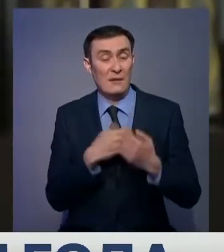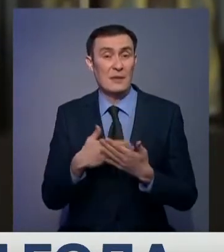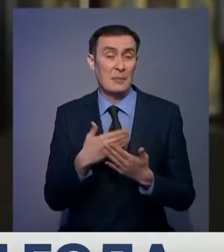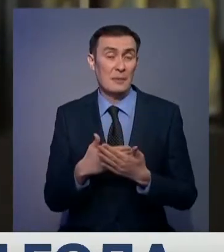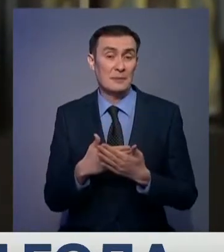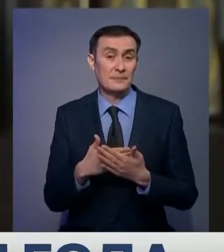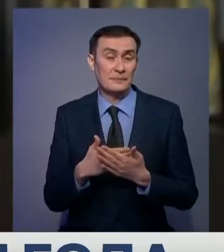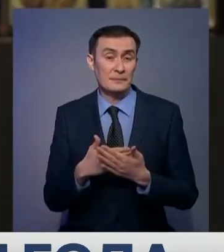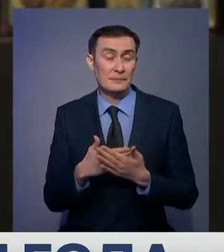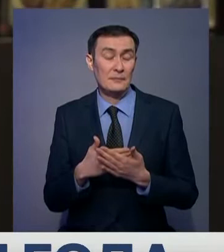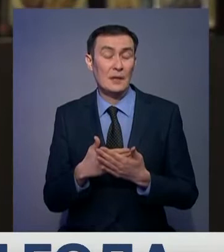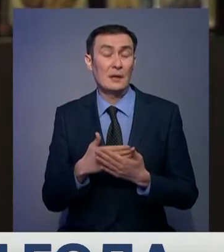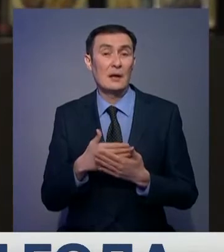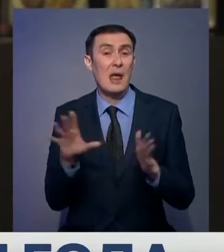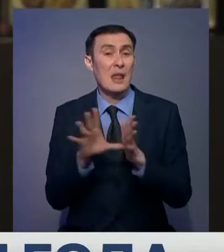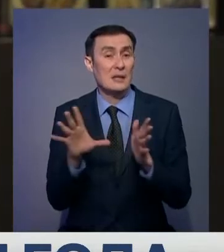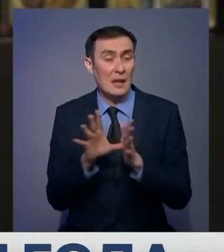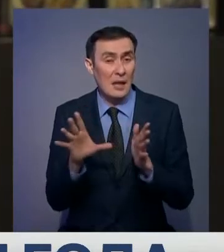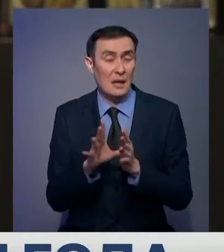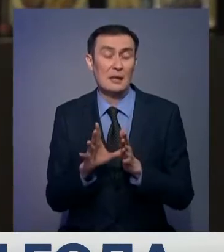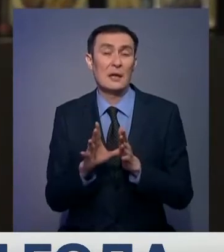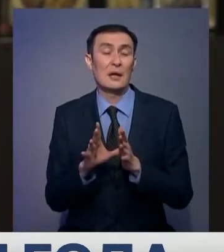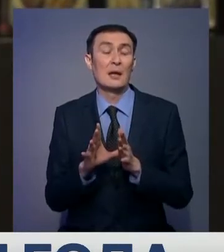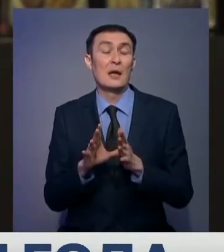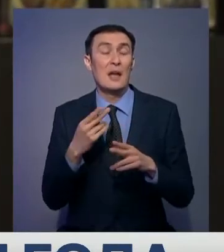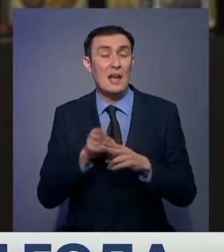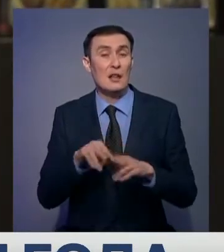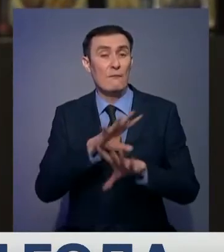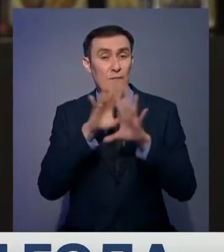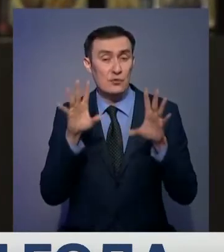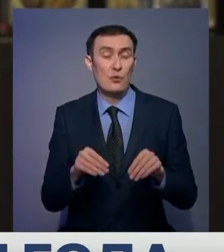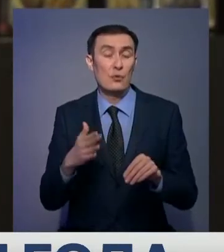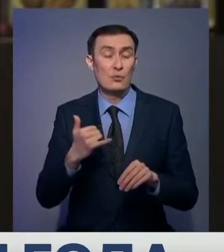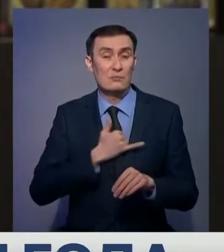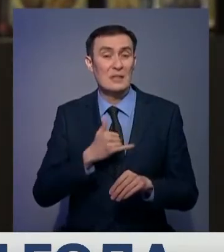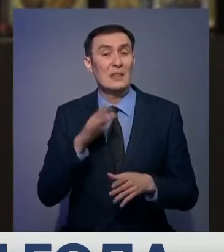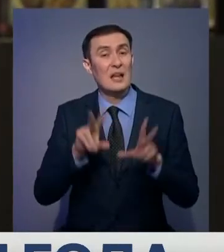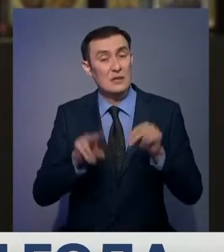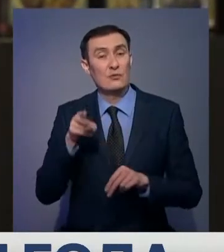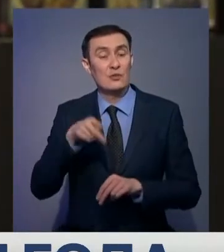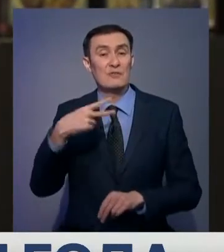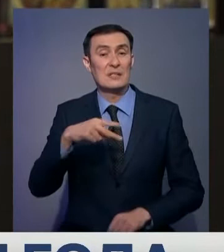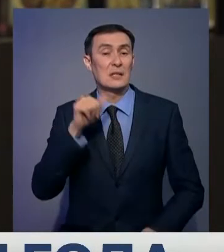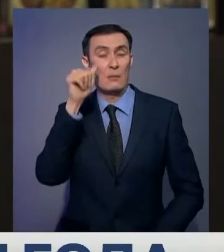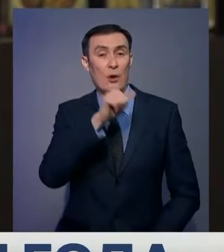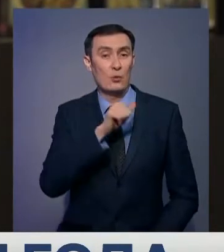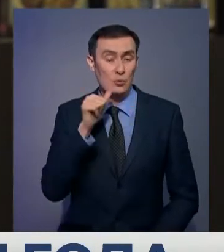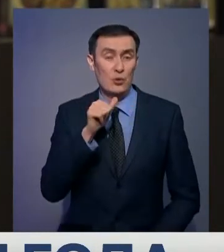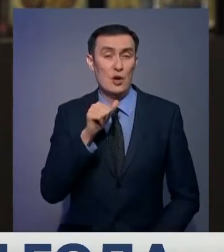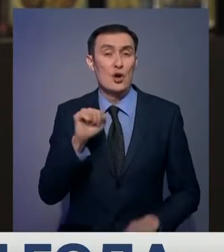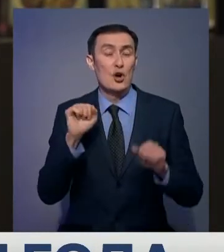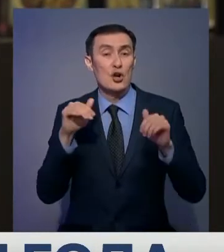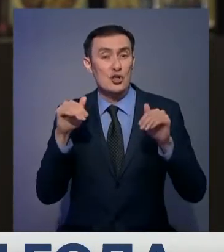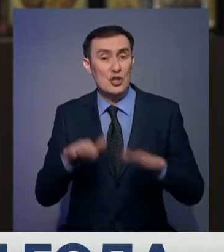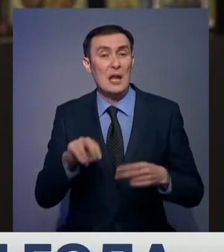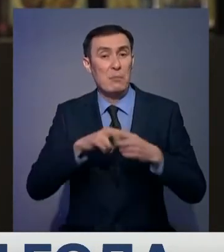связанных с ядерным топливом, электроэнергией. Это все вселяет надежду, что в 2020 году, решая